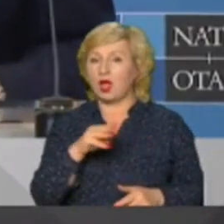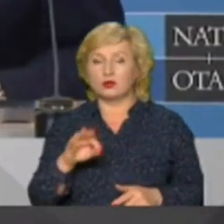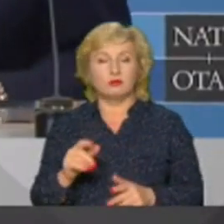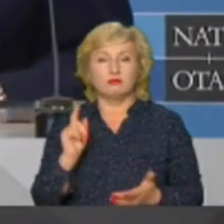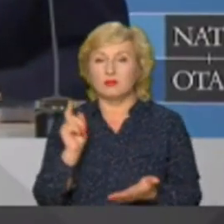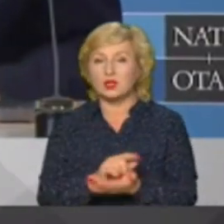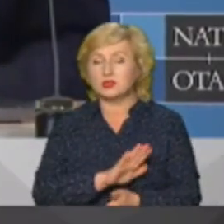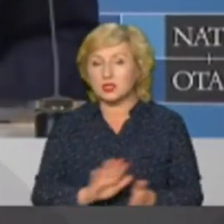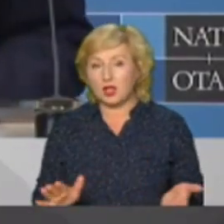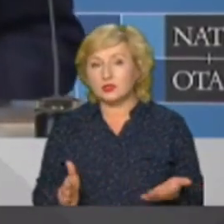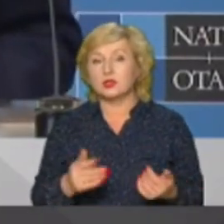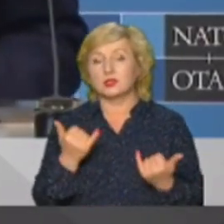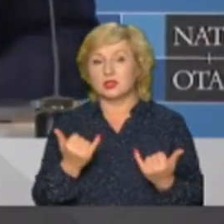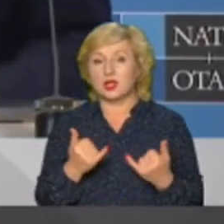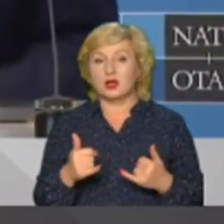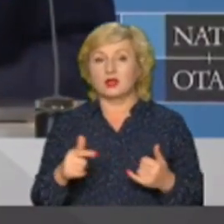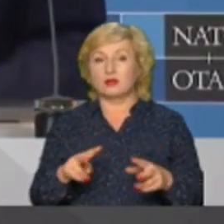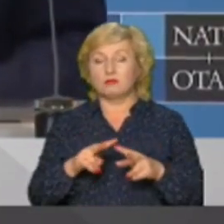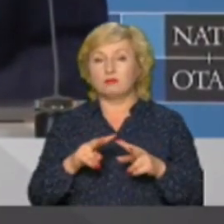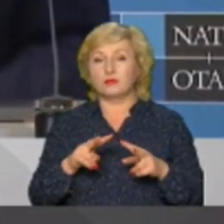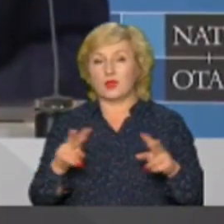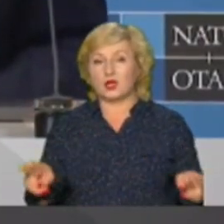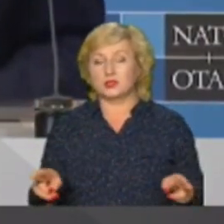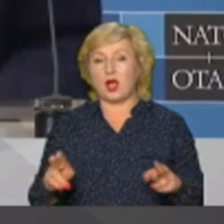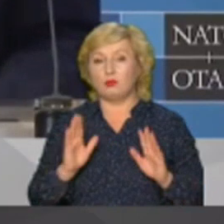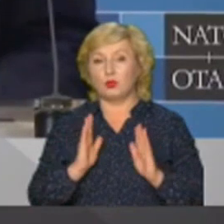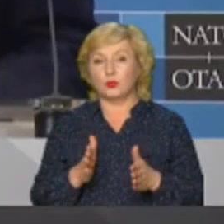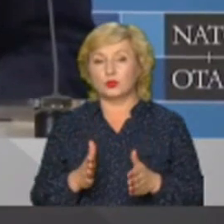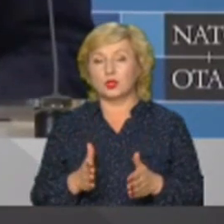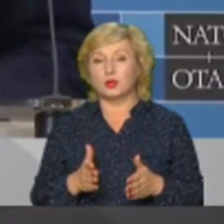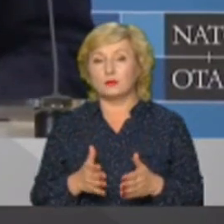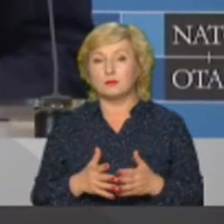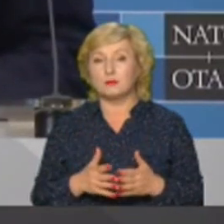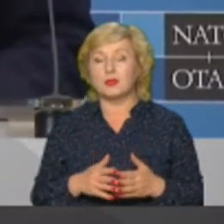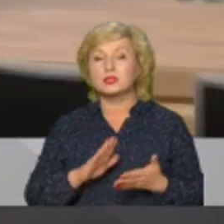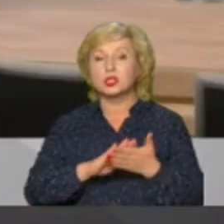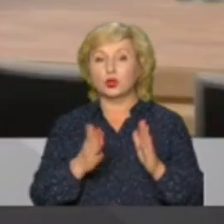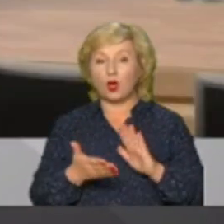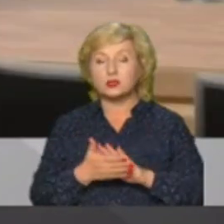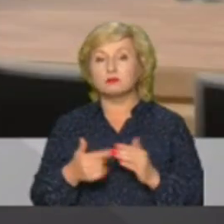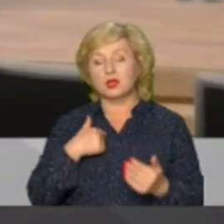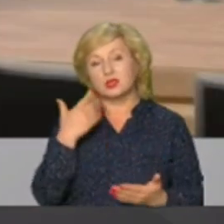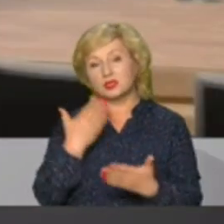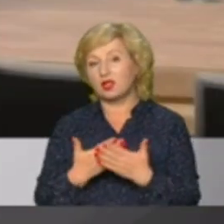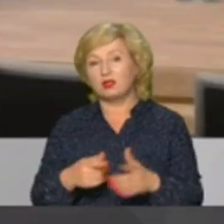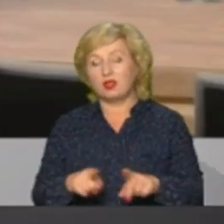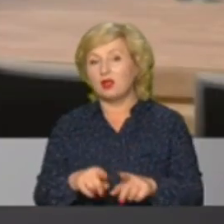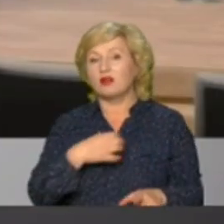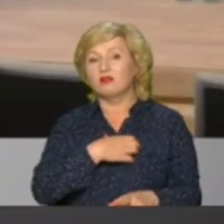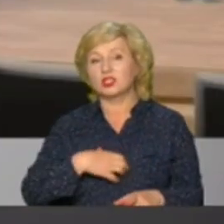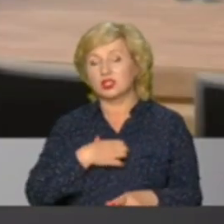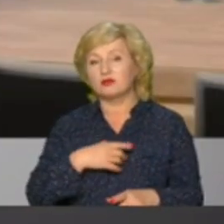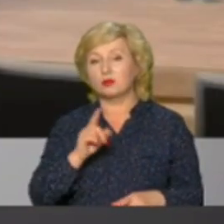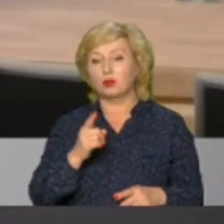сталася. І зараз це так само буде ситуація. Але мені здається, це не так важливо, тому що